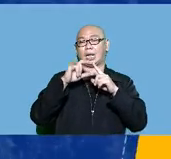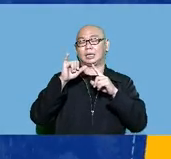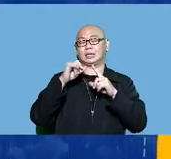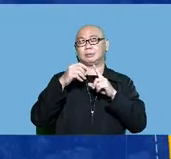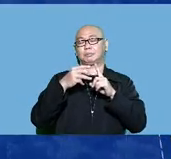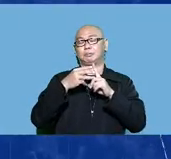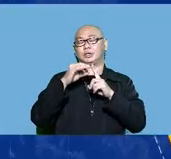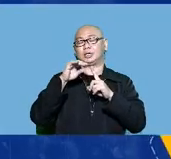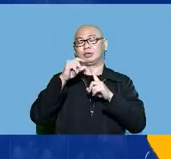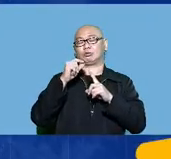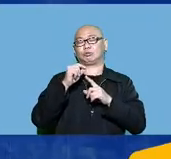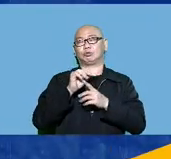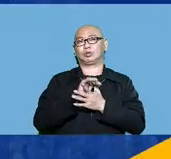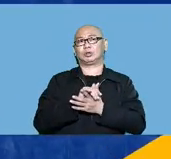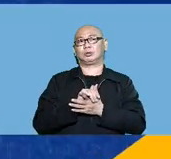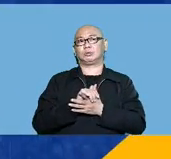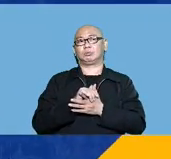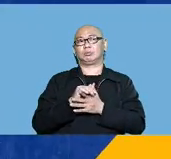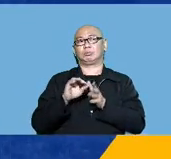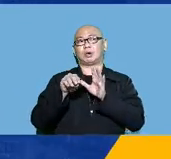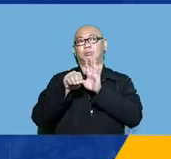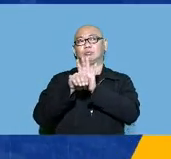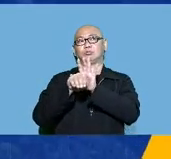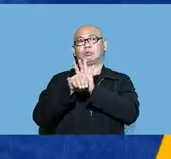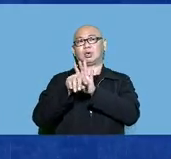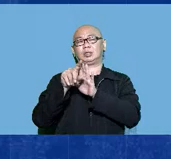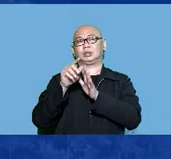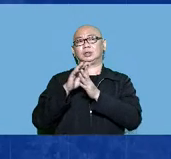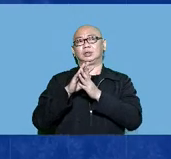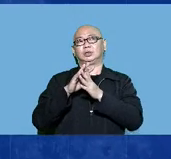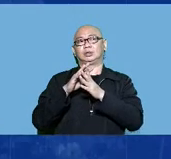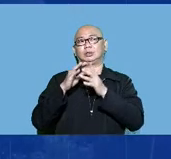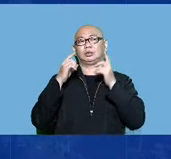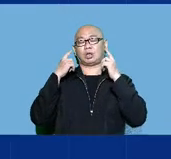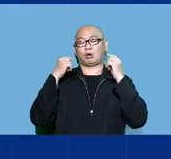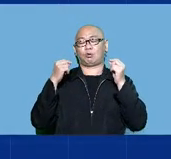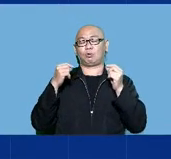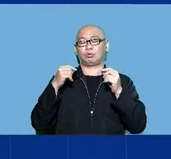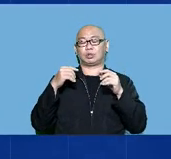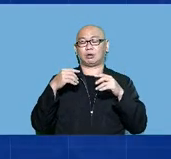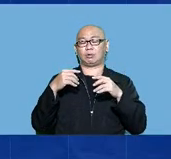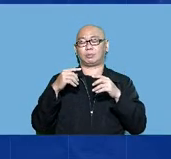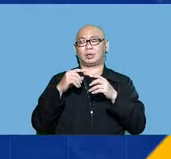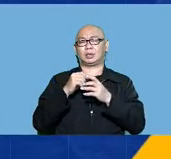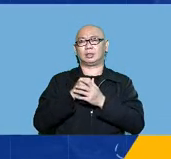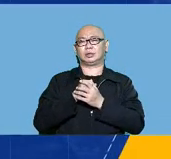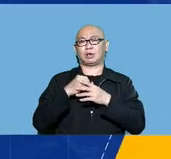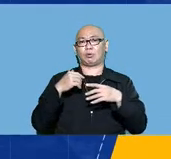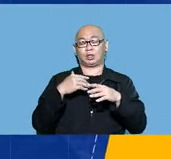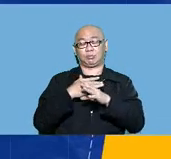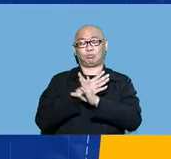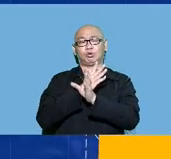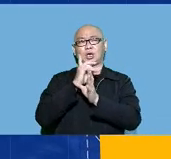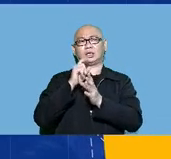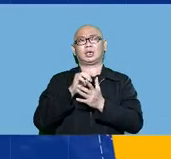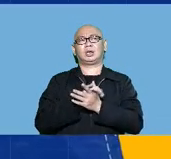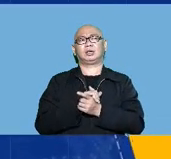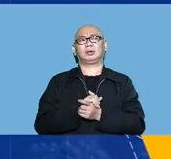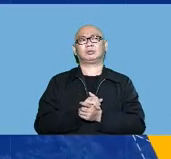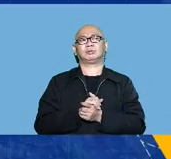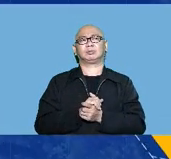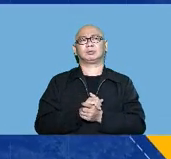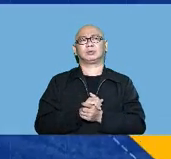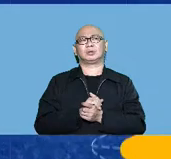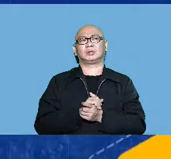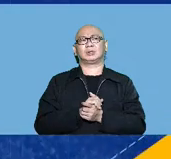Warsambin di Papua, tentu kalau di Papua seperti itu. Ini di Jawa Timur, yang Sungai Maron di Jawa Timur itu juga